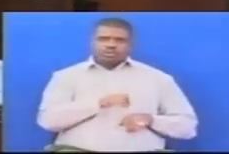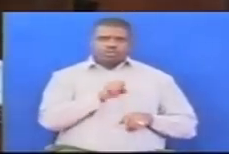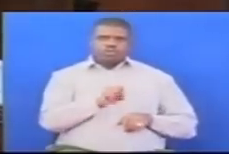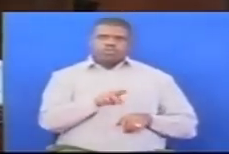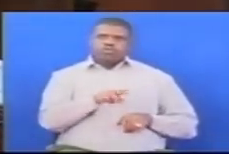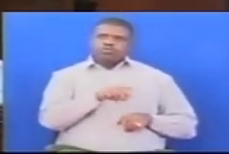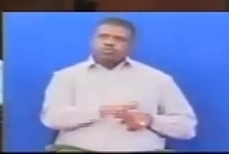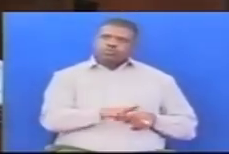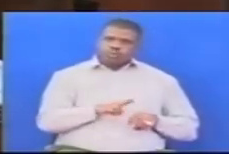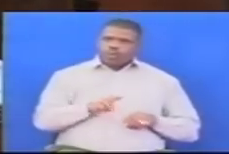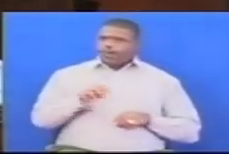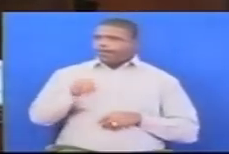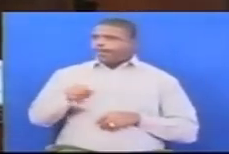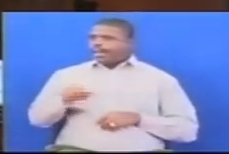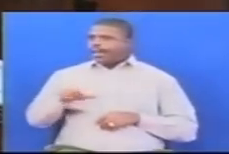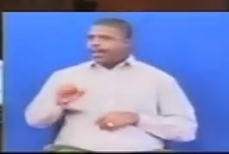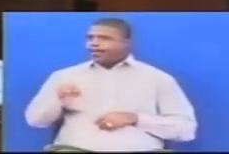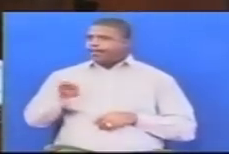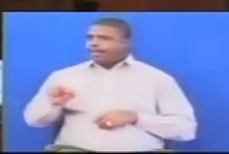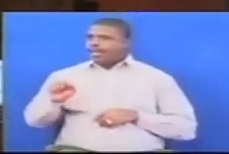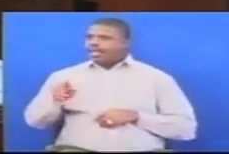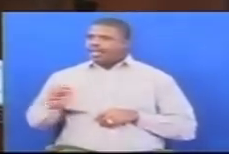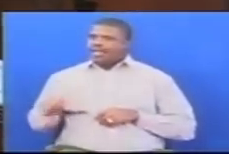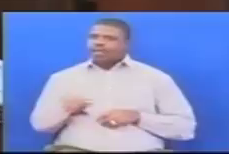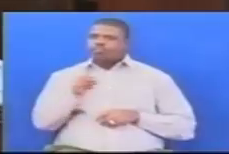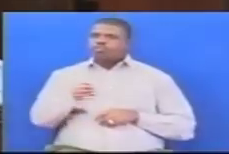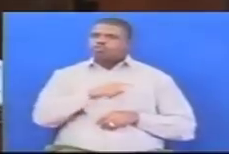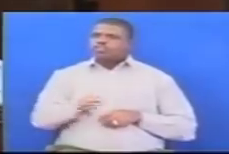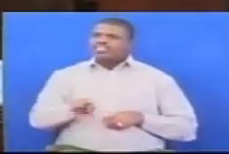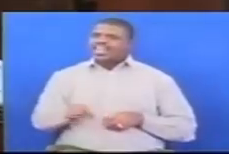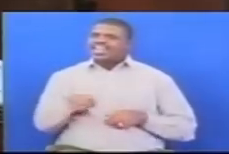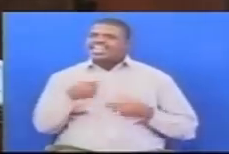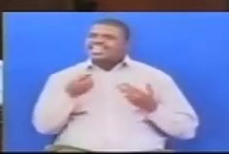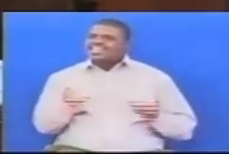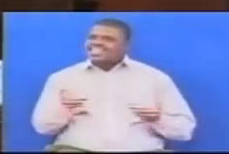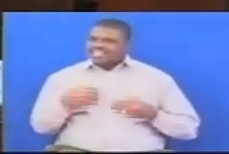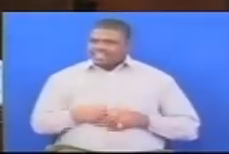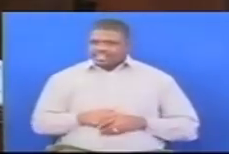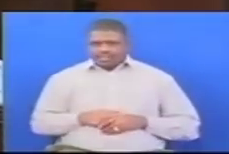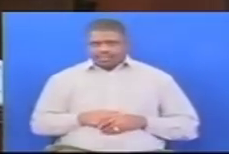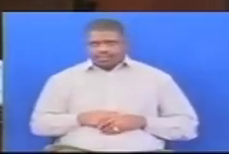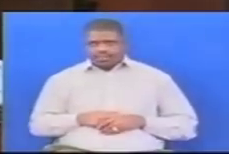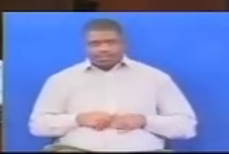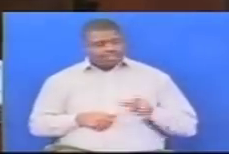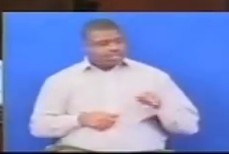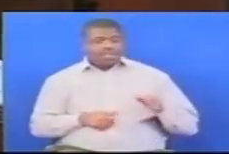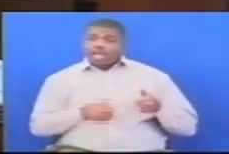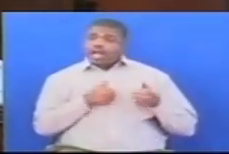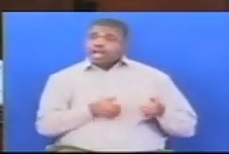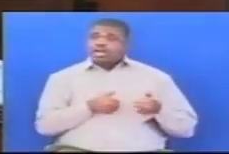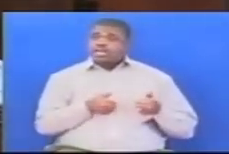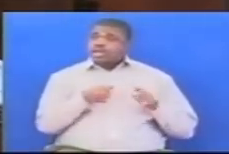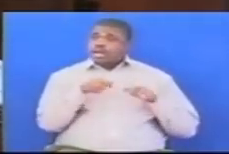na Malampaka, tumewakosea nini? Na hii ahadi hii sio ya leo.